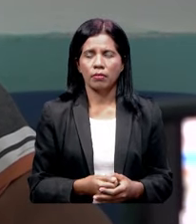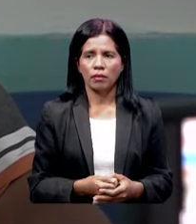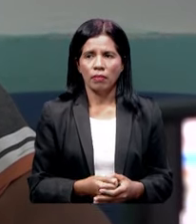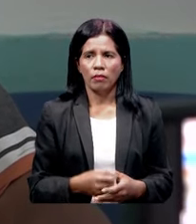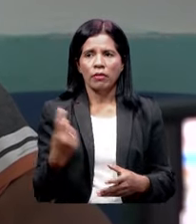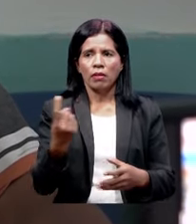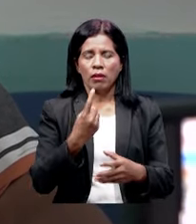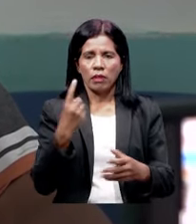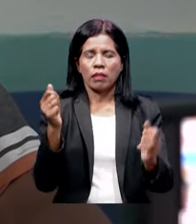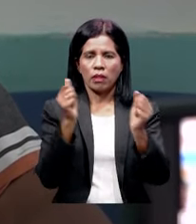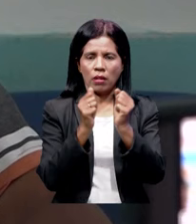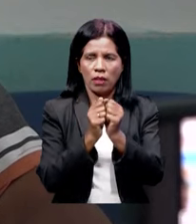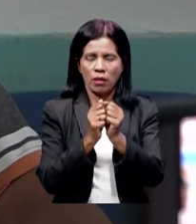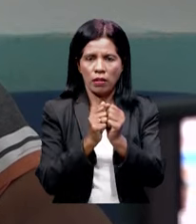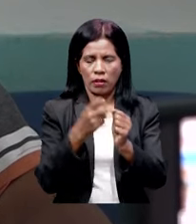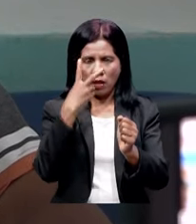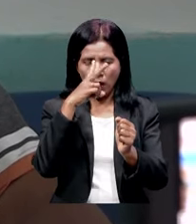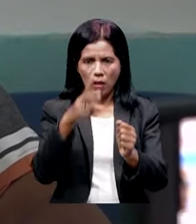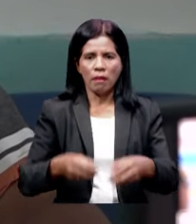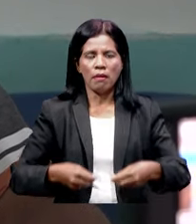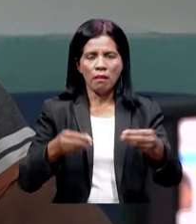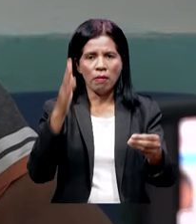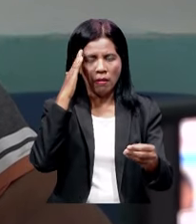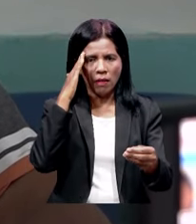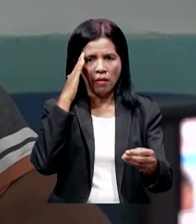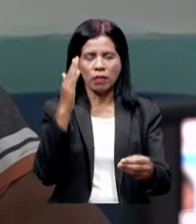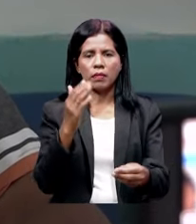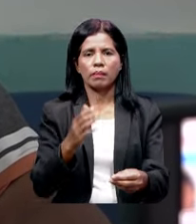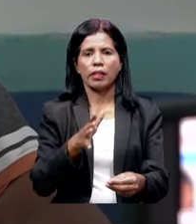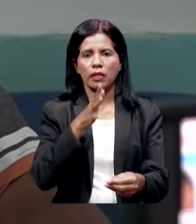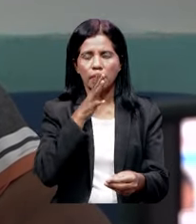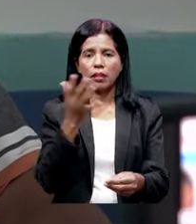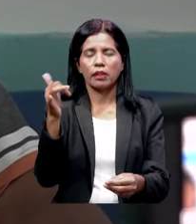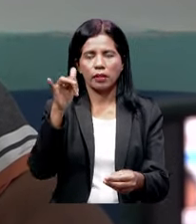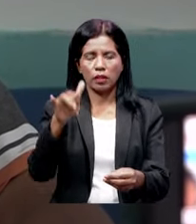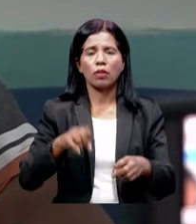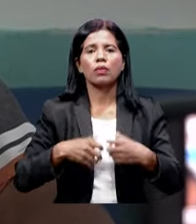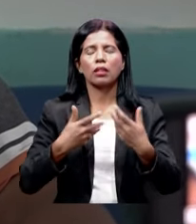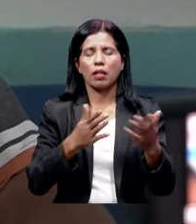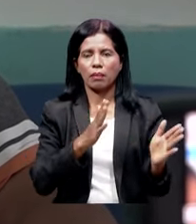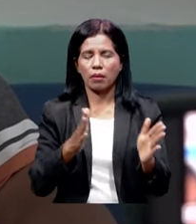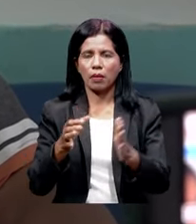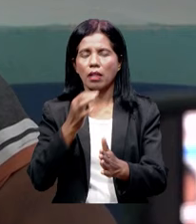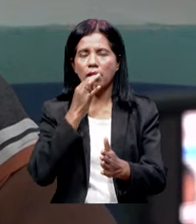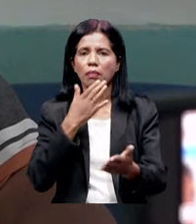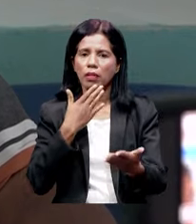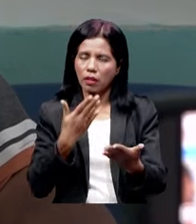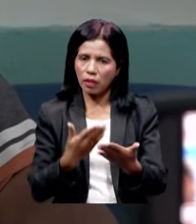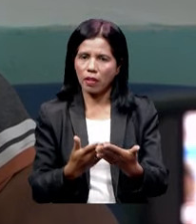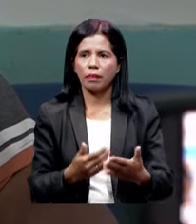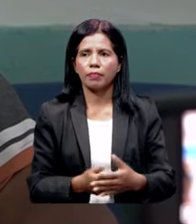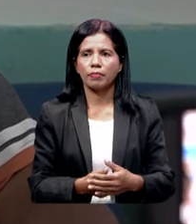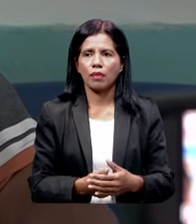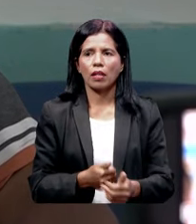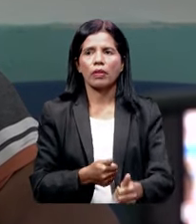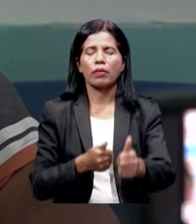mantin ho aconselhamento fo hanu imba inan sira un satu prepara aihan e bem nutritivo Basia